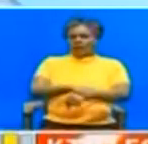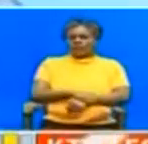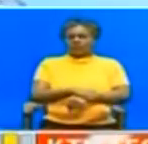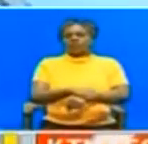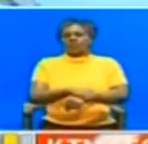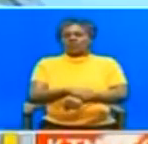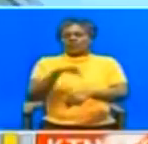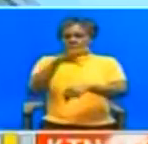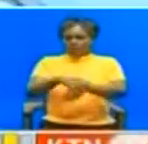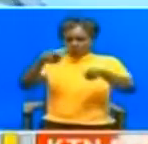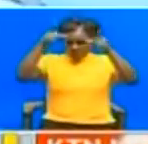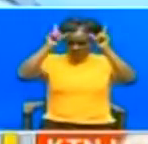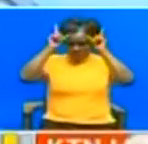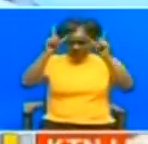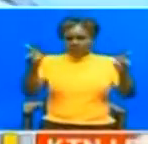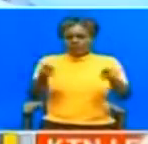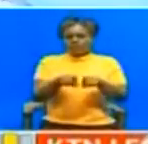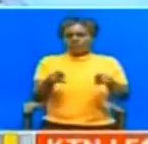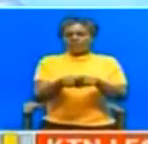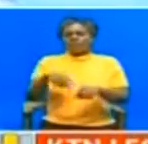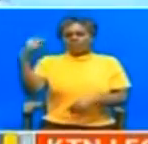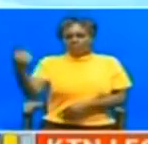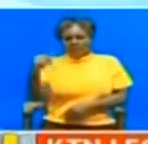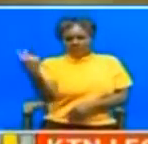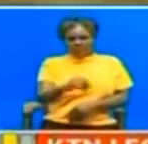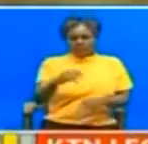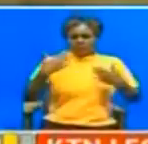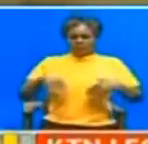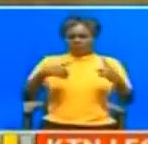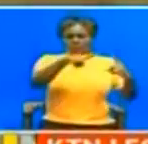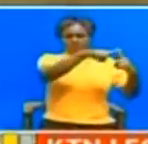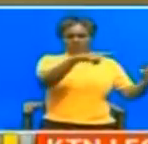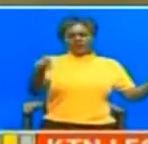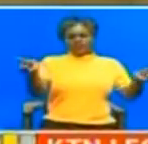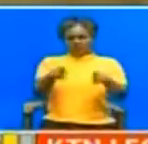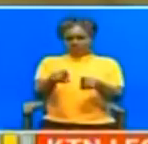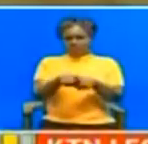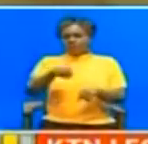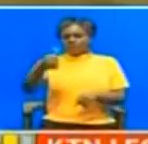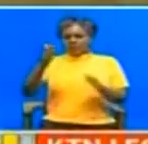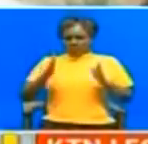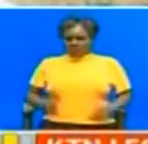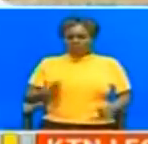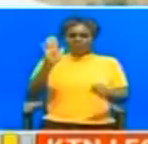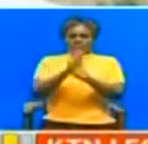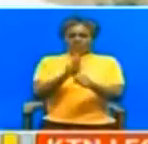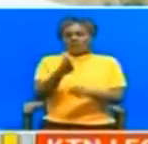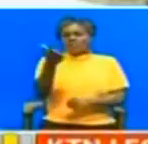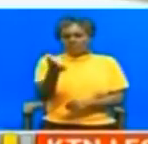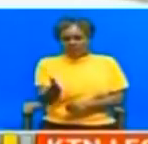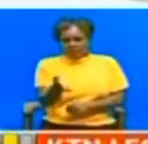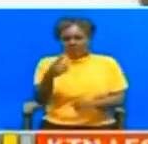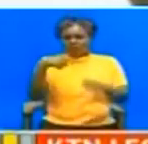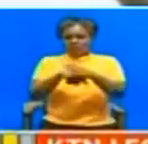tu kuchukua vita ng'ombe, hata pia ni kupiga watu na kuua watu. Waliofariki wanadaiwa kuwa miongoni mwa mamia ya wavamizi